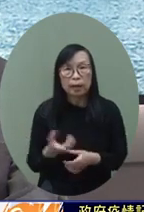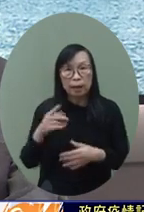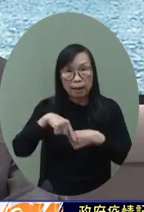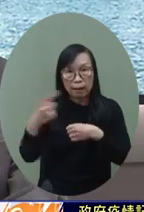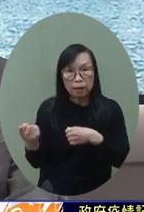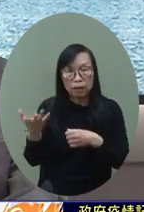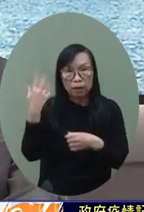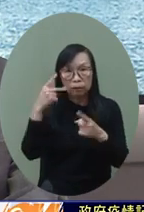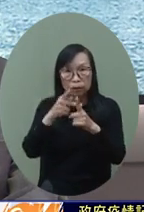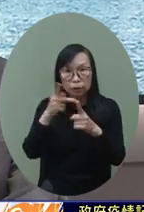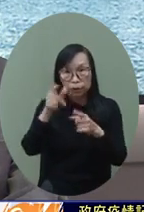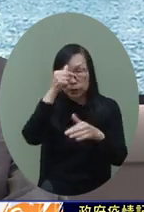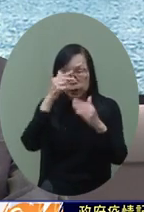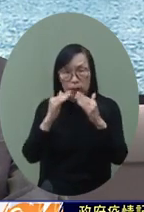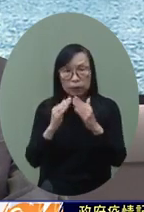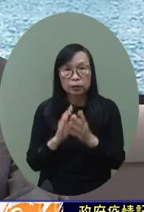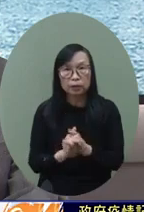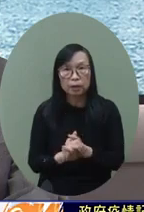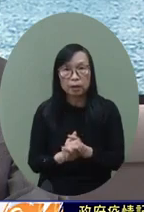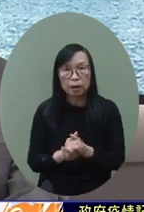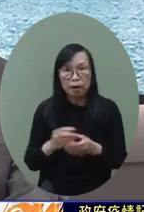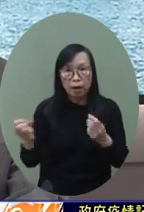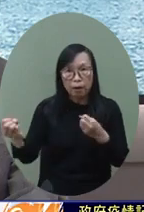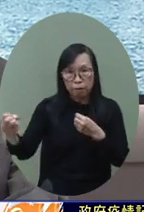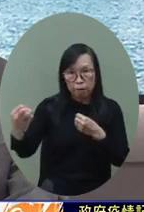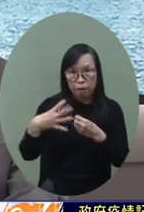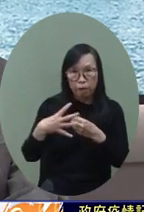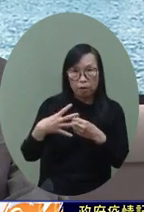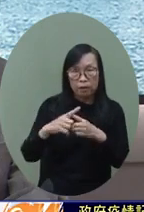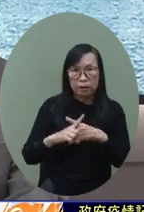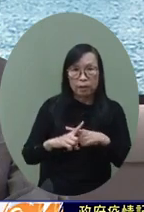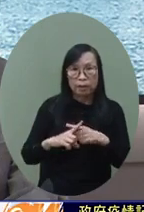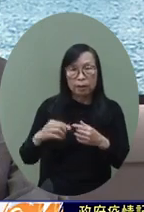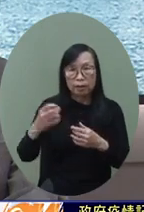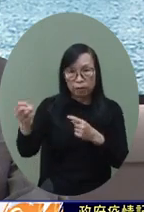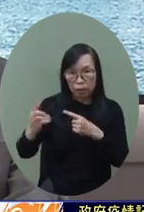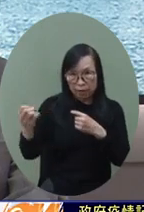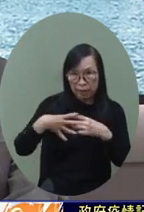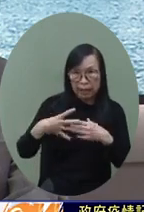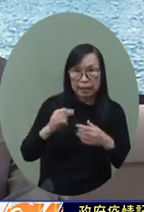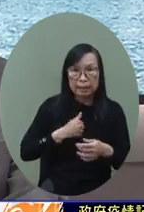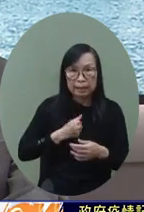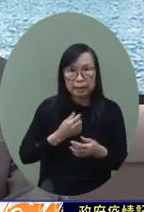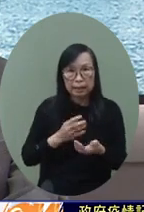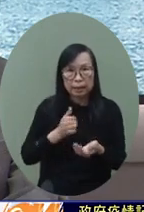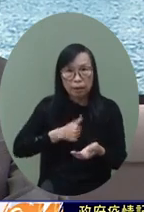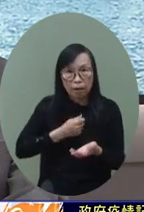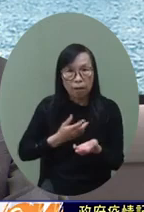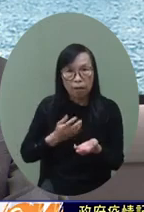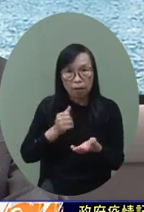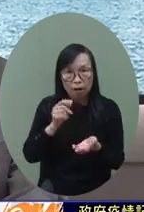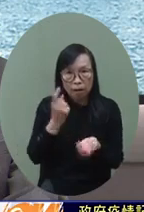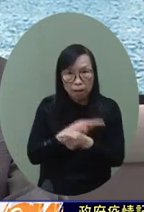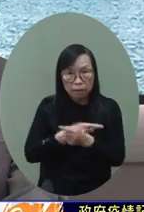關於琴日屯門醫院有一位放射治療師，放射師係初步確診啦。咁醫院做接觸追蹤嘅時